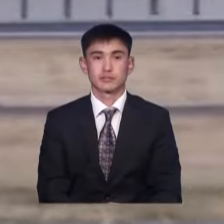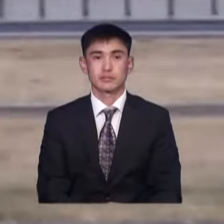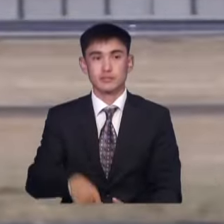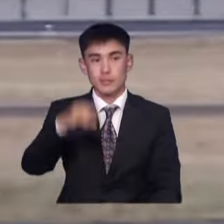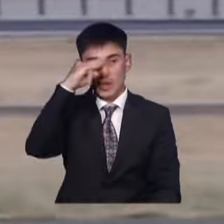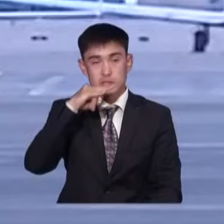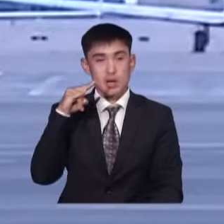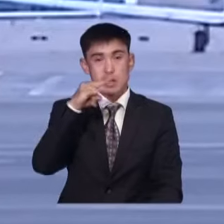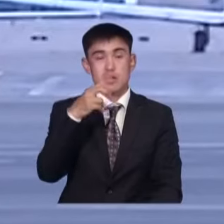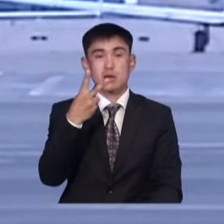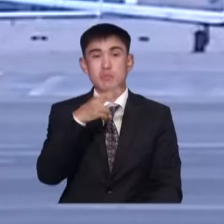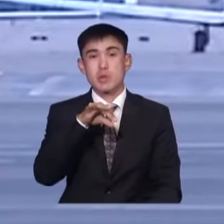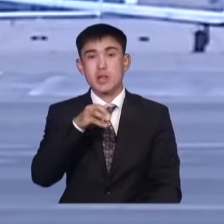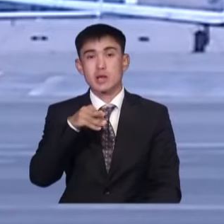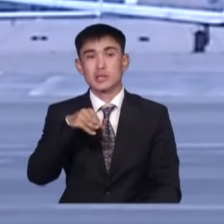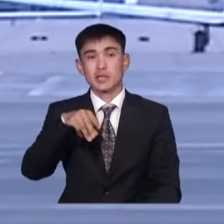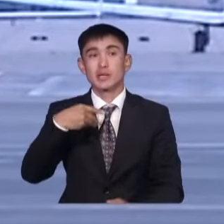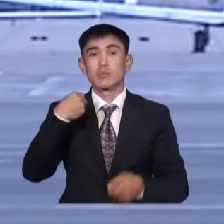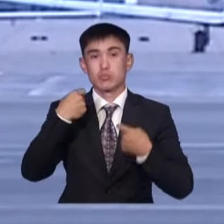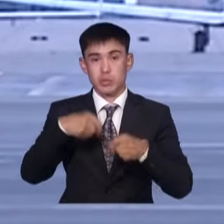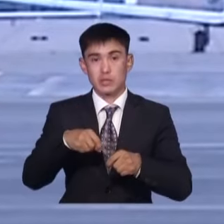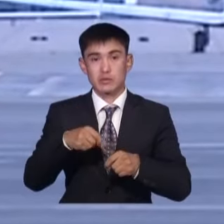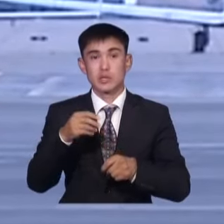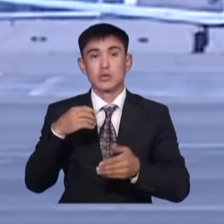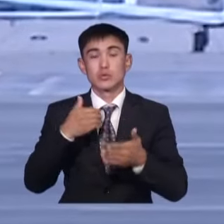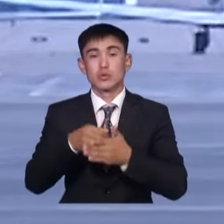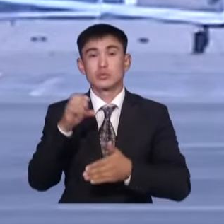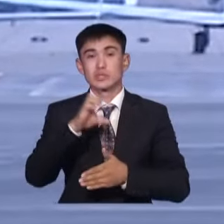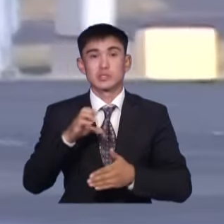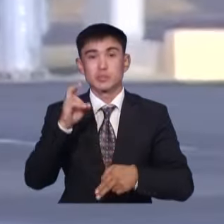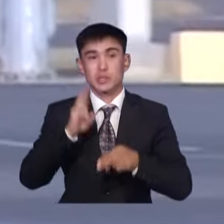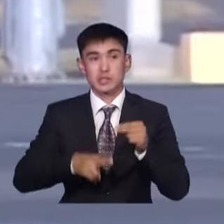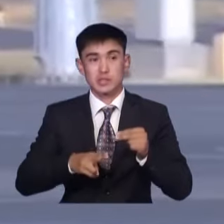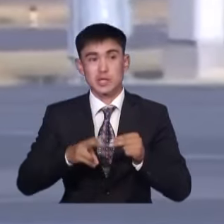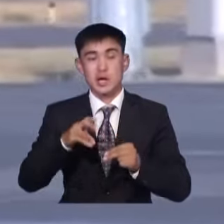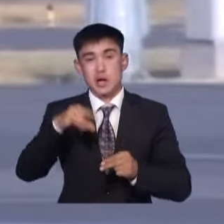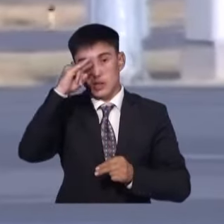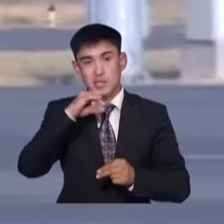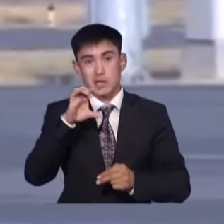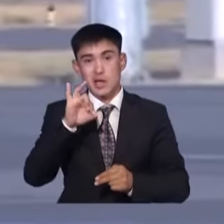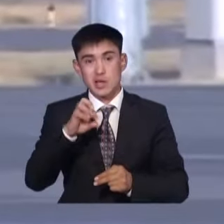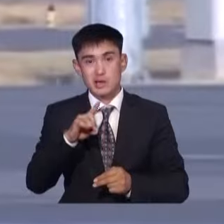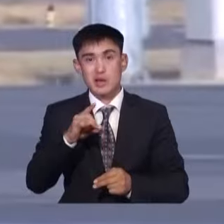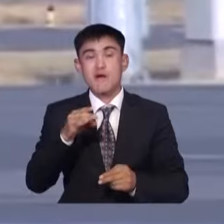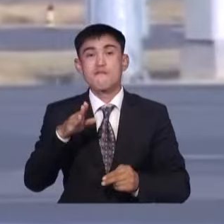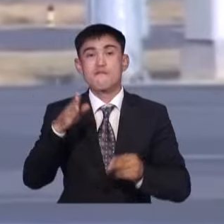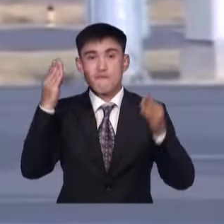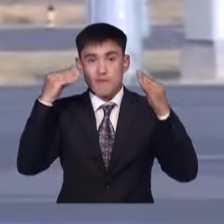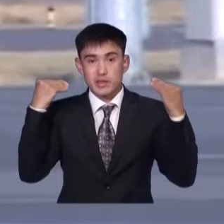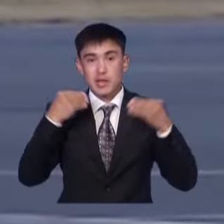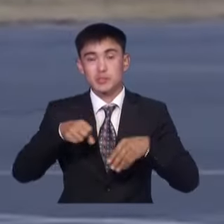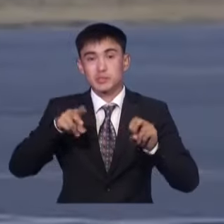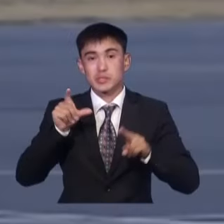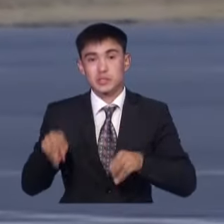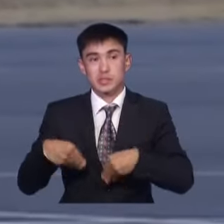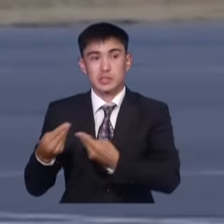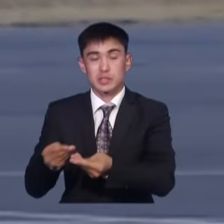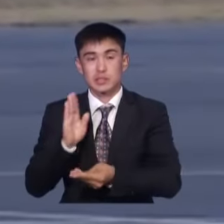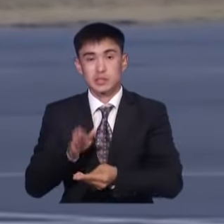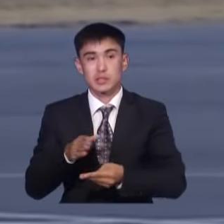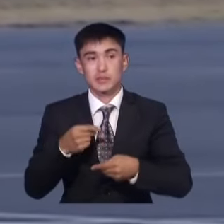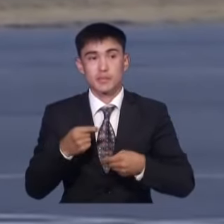Қазақ Эйр 2 миллиард теңгеге сатылмақ. Қыркүйектің соңына дейін Қазақ Эйр әуе компаниясы вьетнамдық инвесторға сатылмақ. Келісімшарттың бір